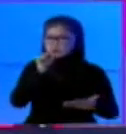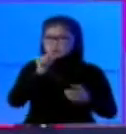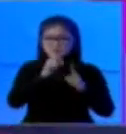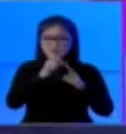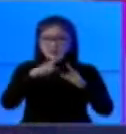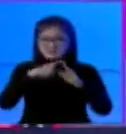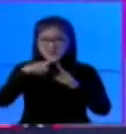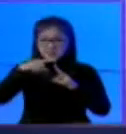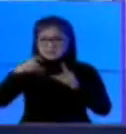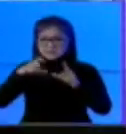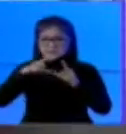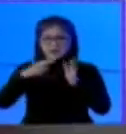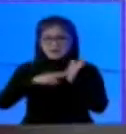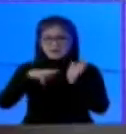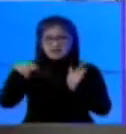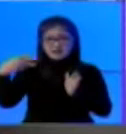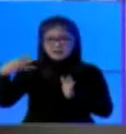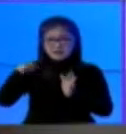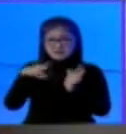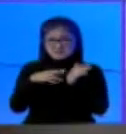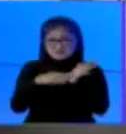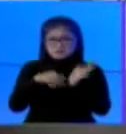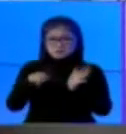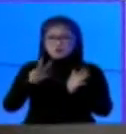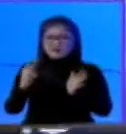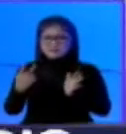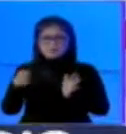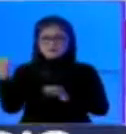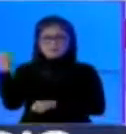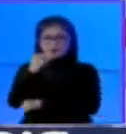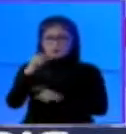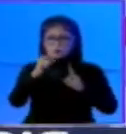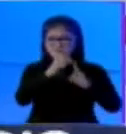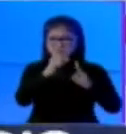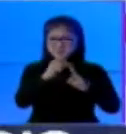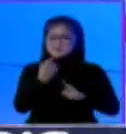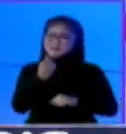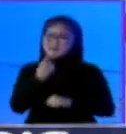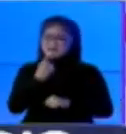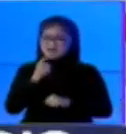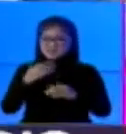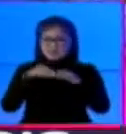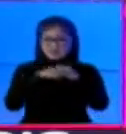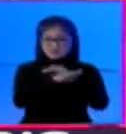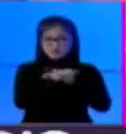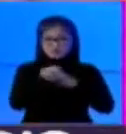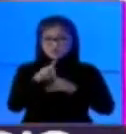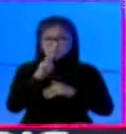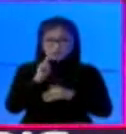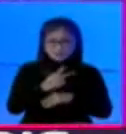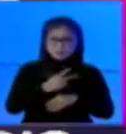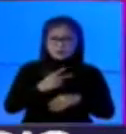itu kemudian dirubah. Atas perbuatannya, pelaku dijerat pasal berlapis terkait transfer dana serta pencegahan dan